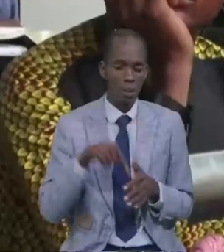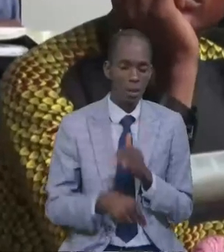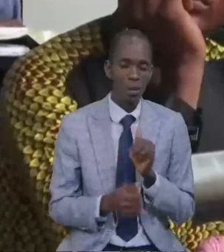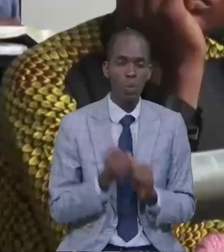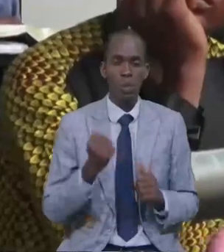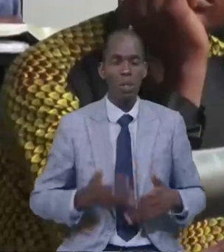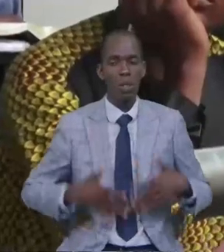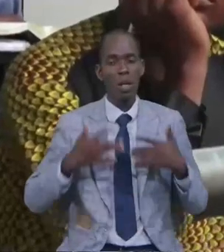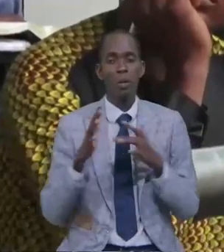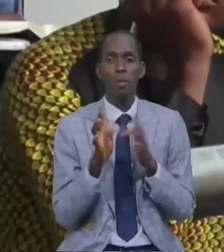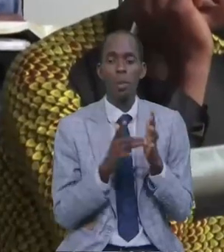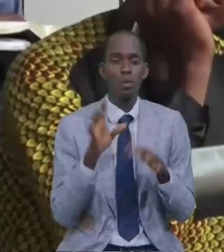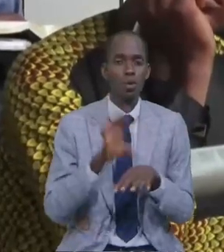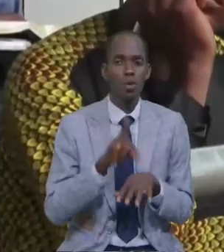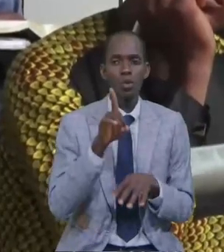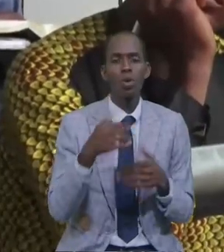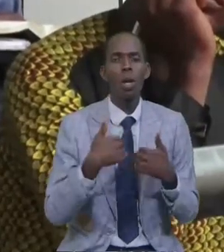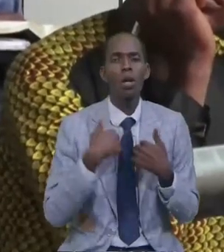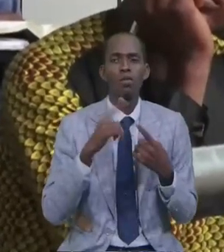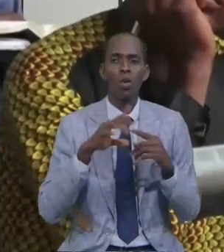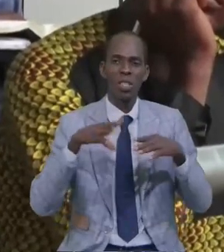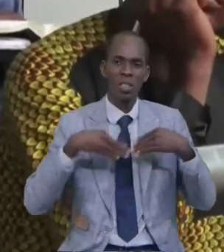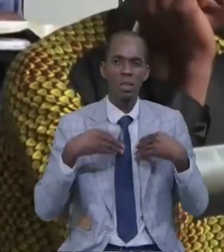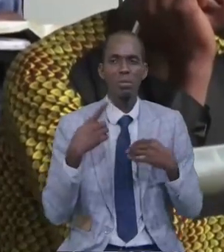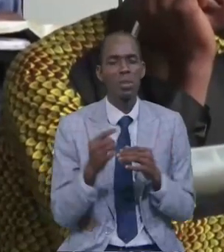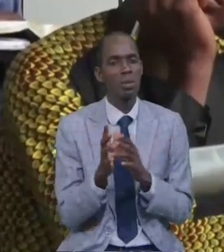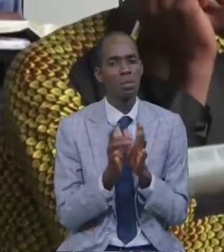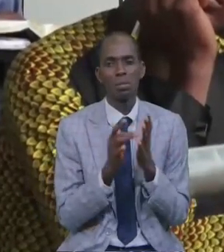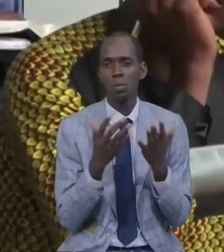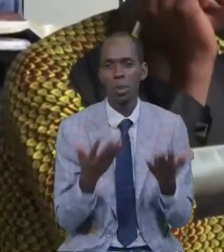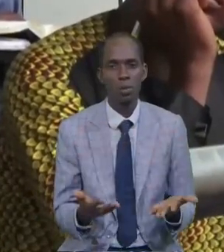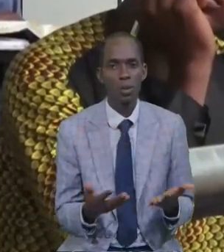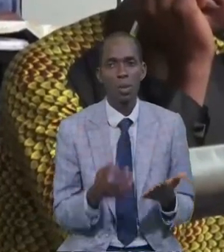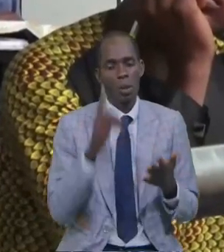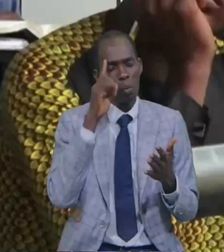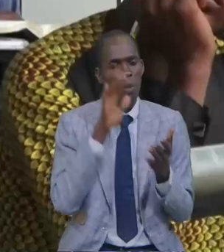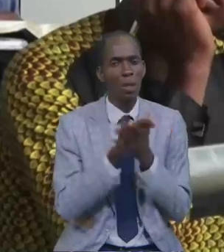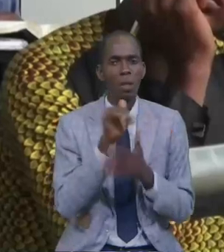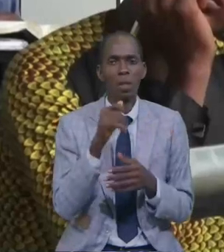Bible. Embrasser la Bible. Nous ne cherchons pas